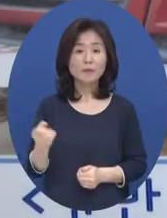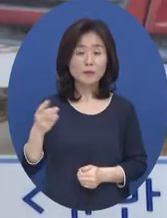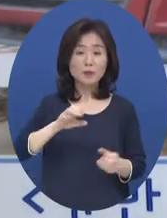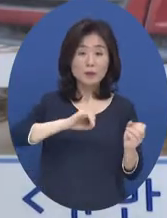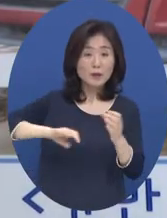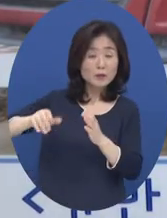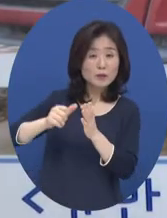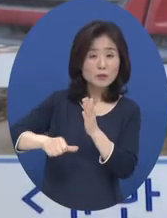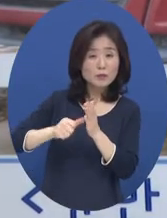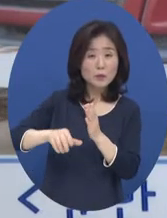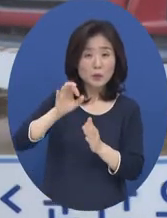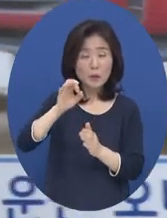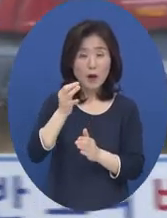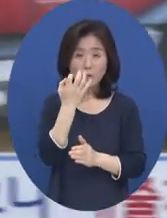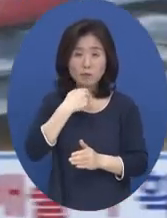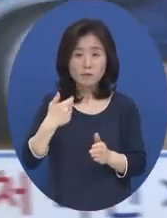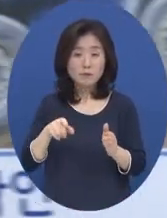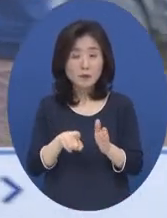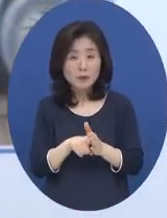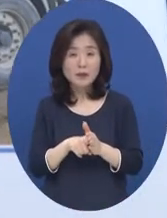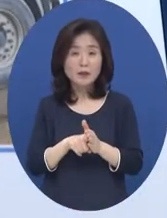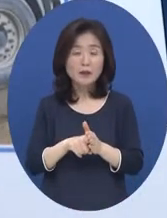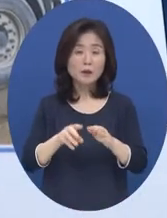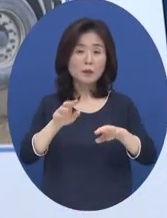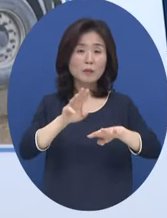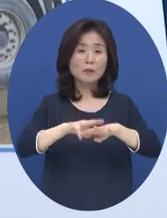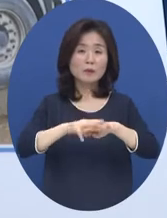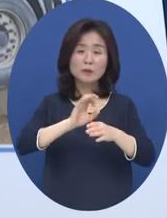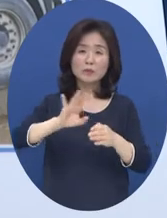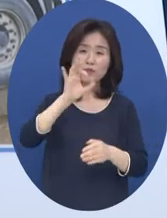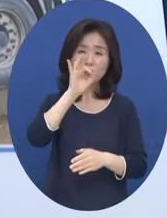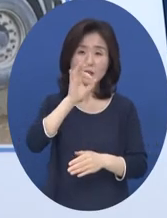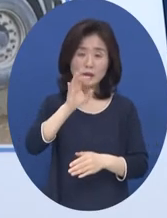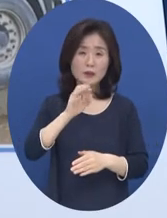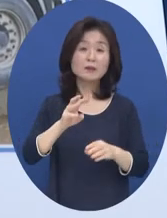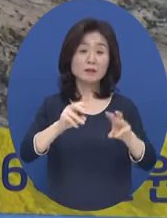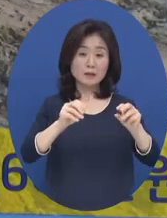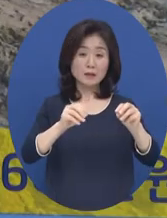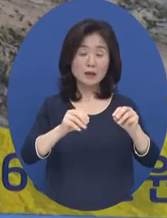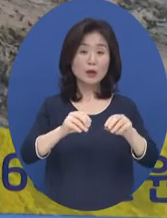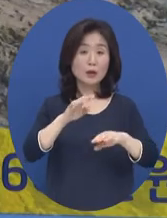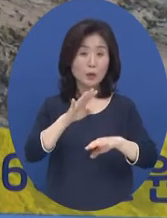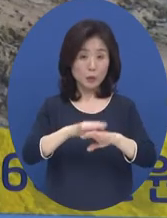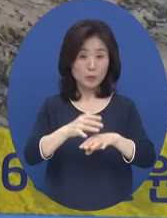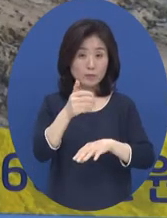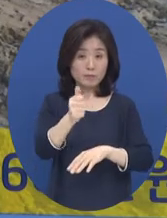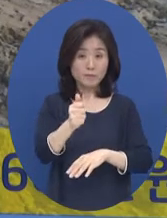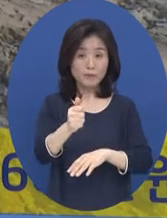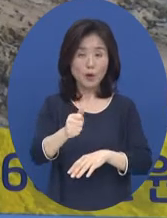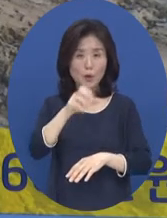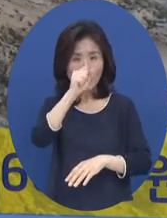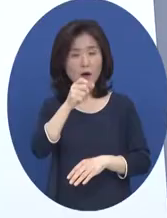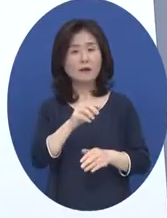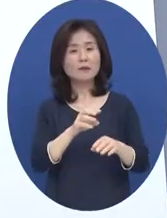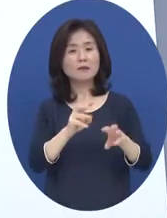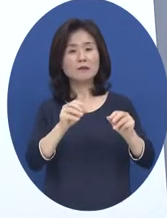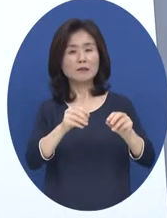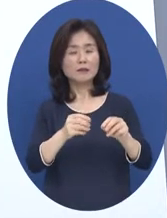폐기물 처리 비용을 빼돌리기 위해 농지에 사용할 수 없는 무기성 오이를 농지 소유주에겐 양질의 흙이라고